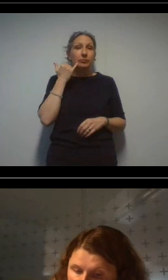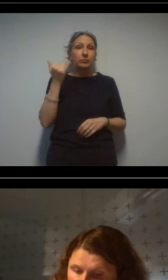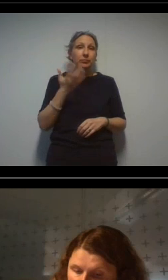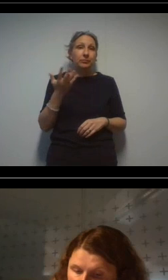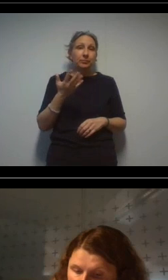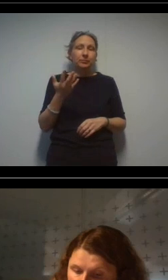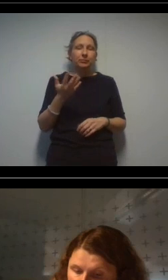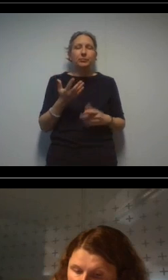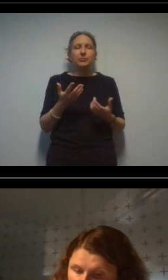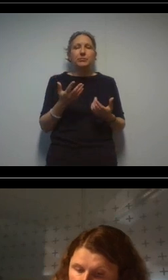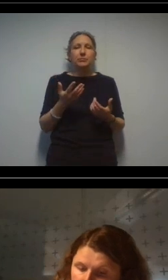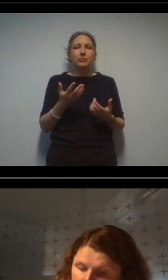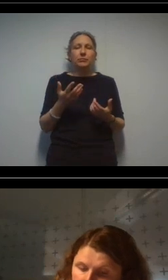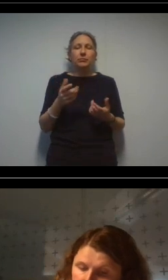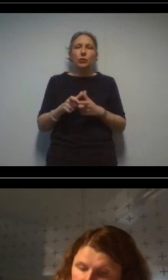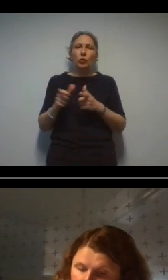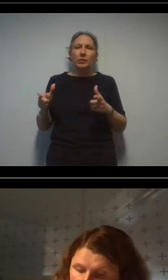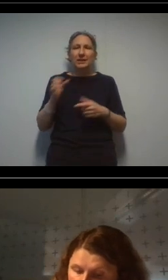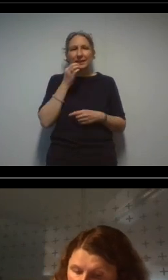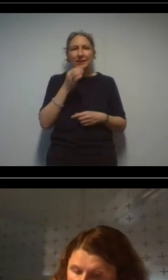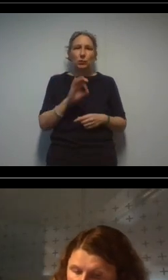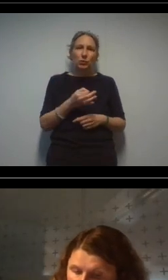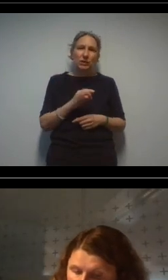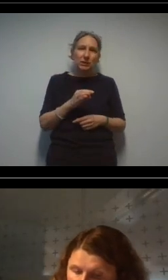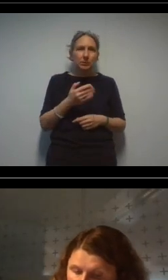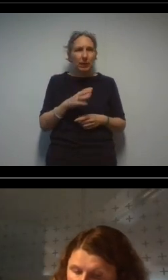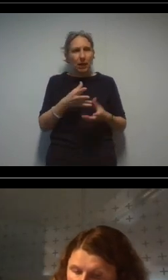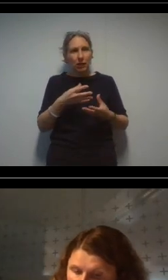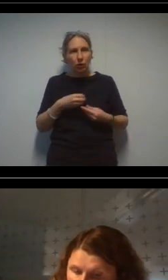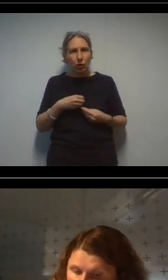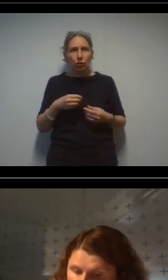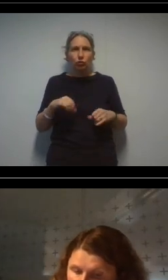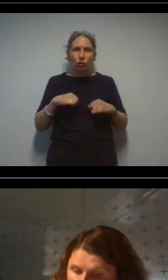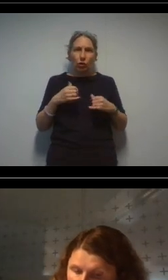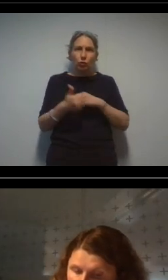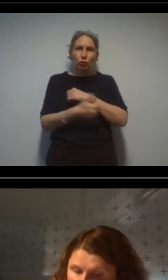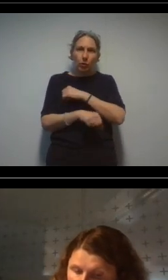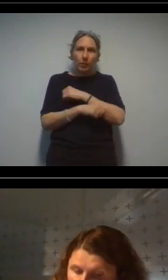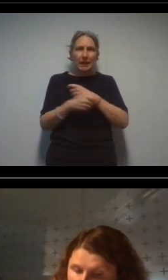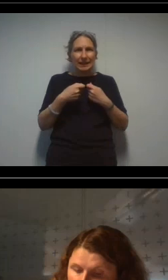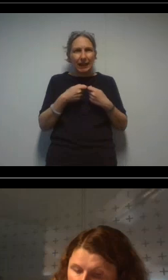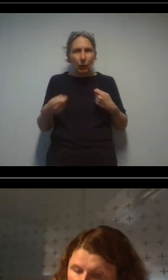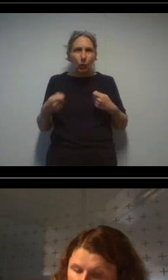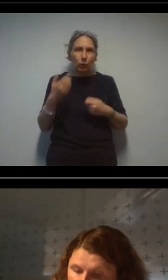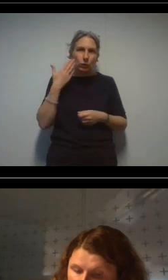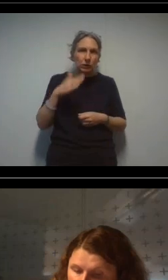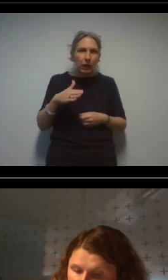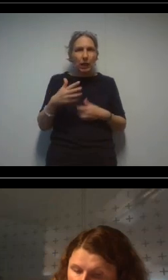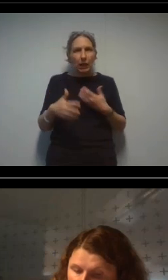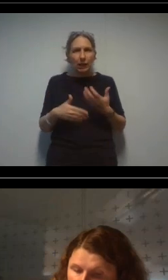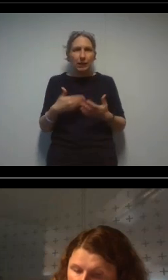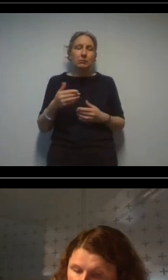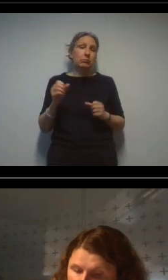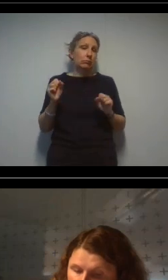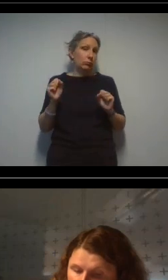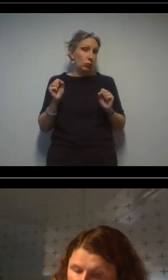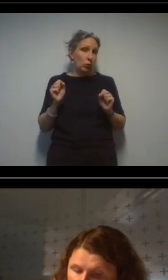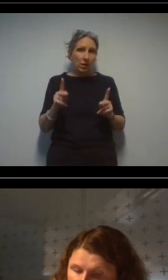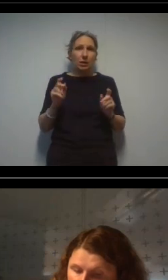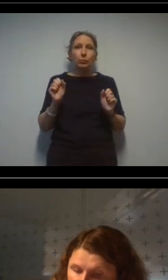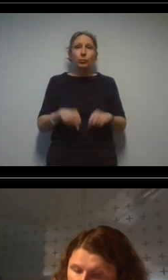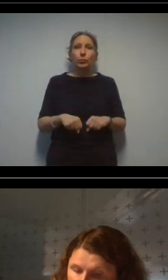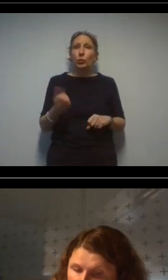qu'une entreprise dit oui, mais Servane, accueillir un jeune pendant une semaine, tu sais, c'est un peu long, etc. OK, plusieurs possibilités. Soit de manière